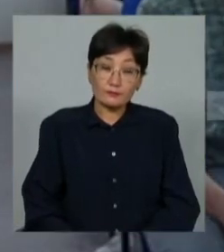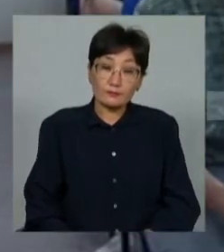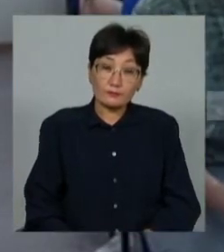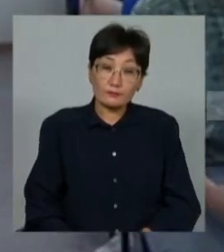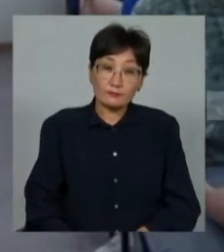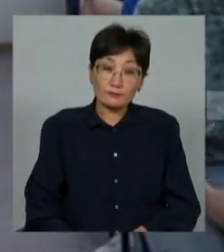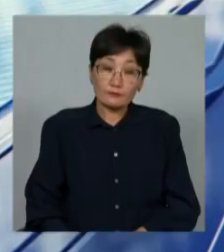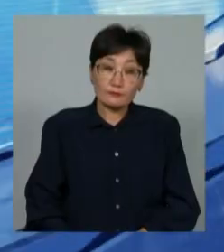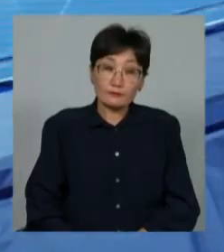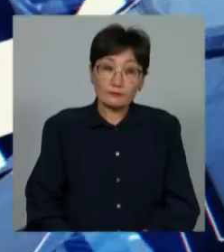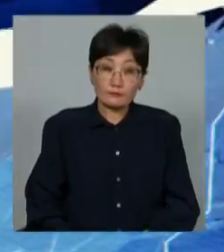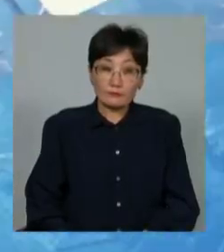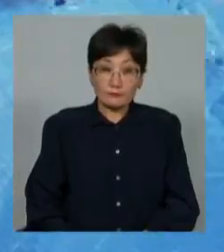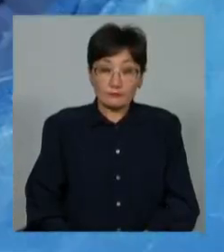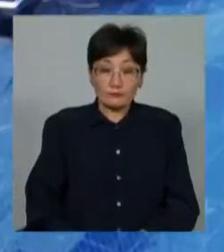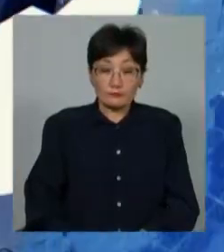телеарнасы.